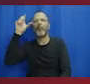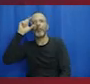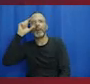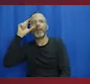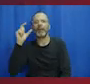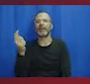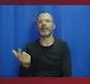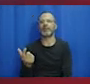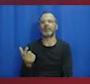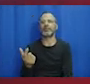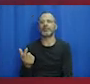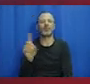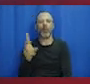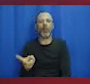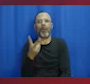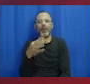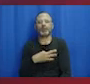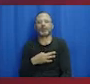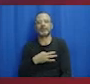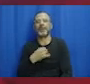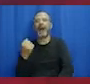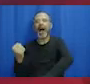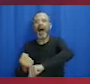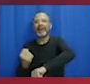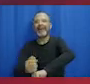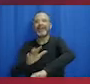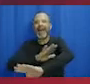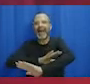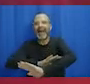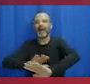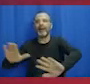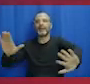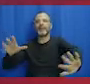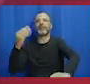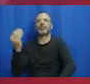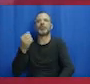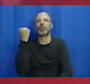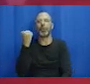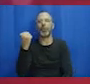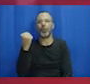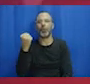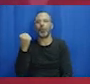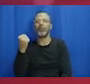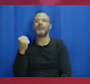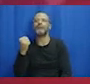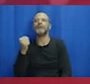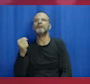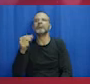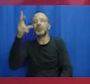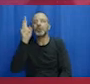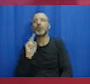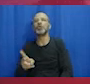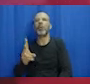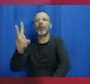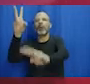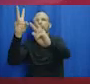في بيتهم مش سائل علي ولا عليك. إحنا عملياً فيش هناك قوة إلا تقدر إنه هي